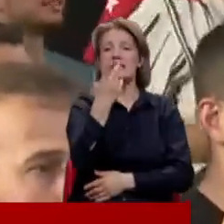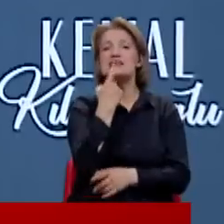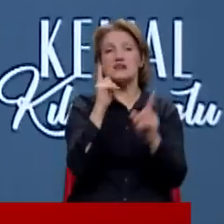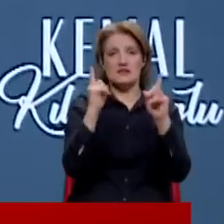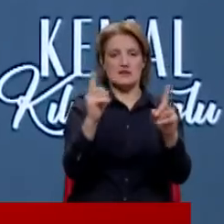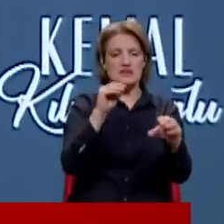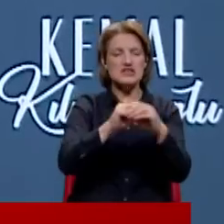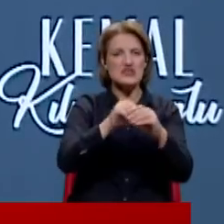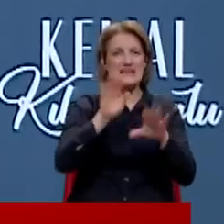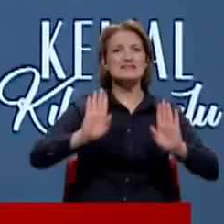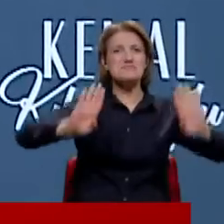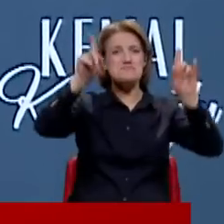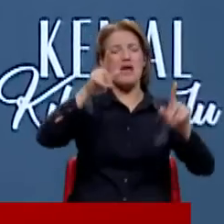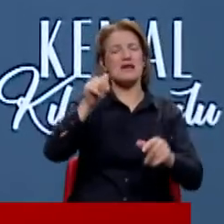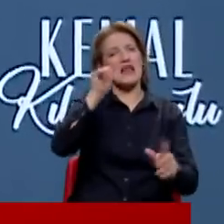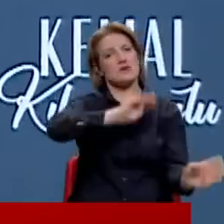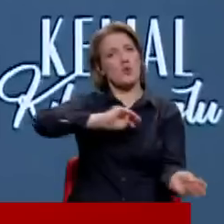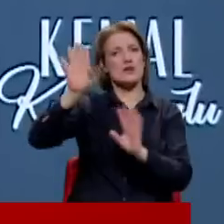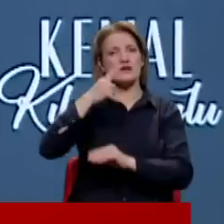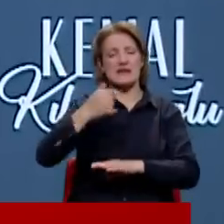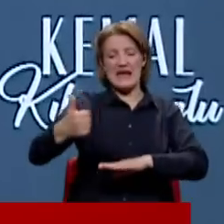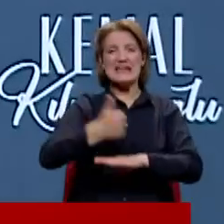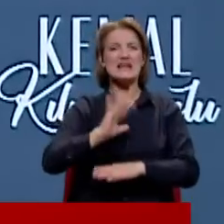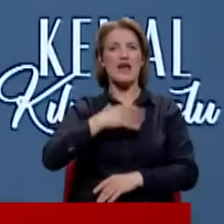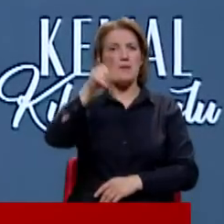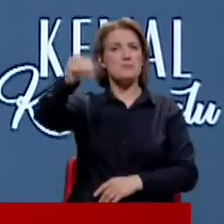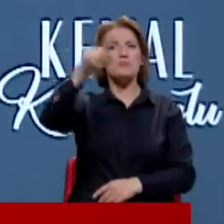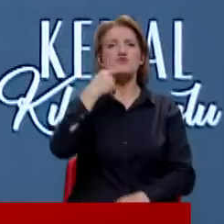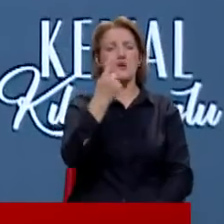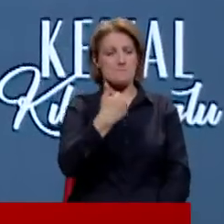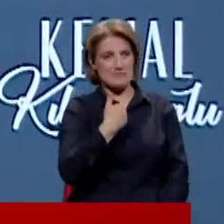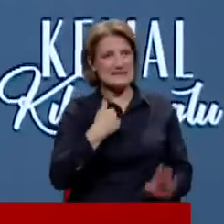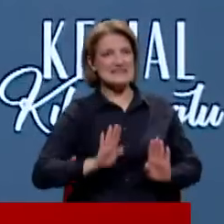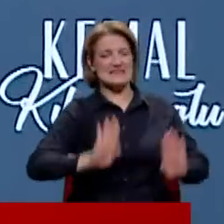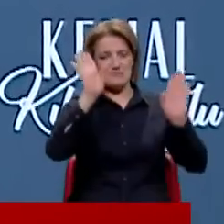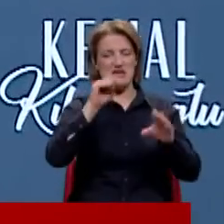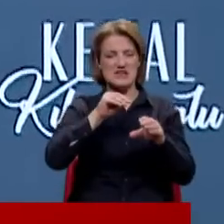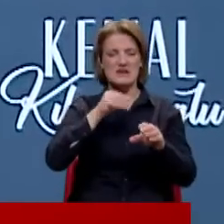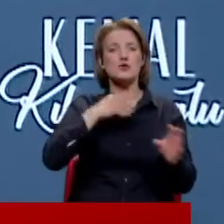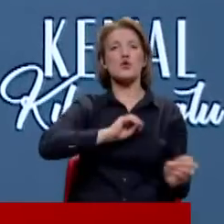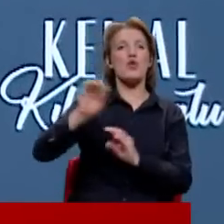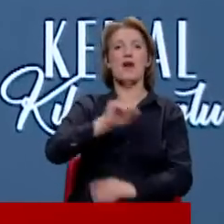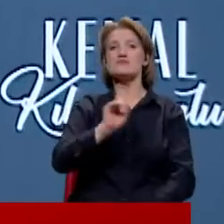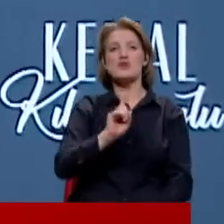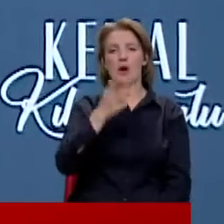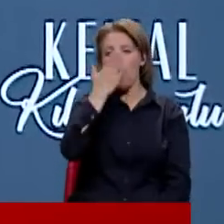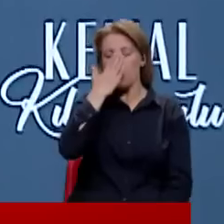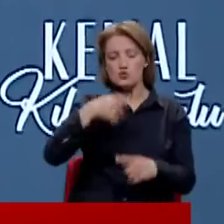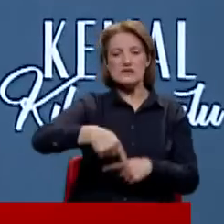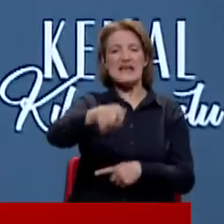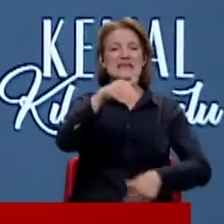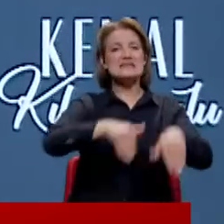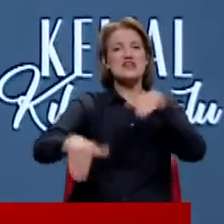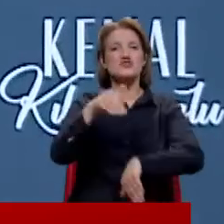içinde göndereceğiz dedi. İktidar sahipleri diyorlar ki biz sığınmacıları göndermeyeceğiz. Önümüzdeki